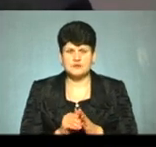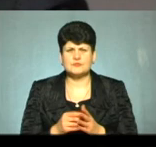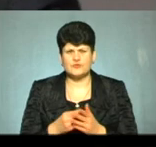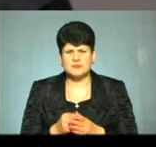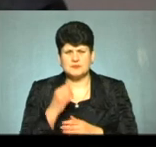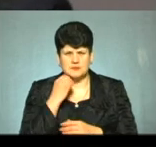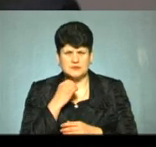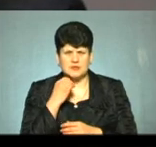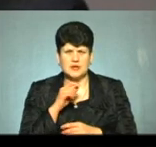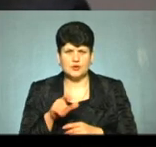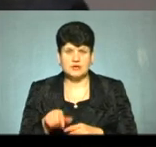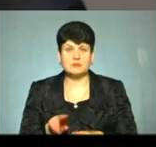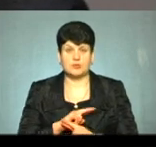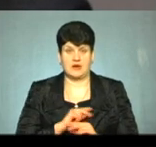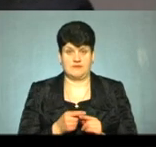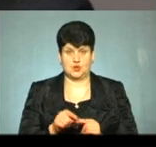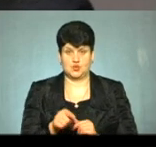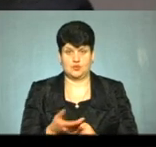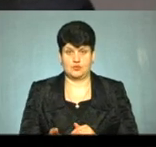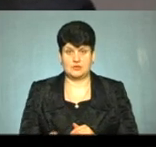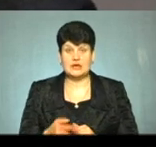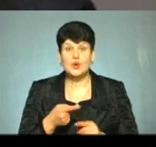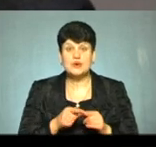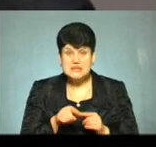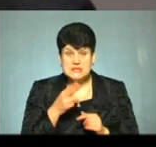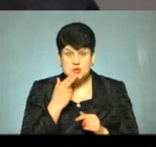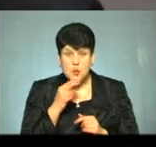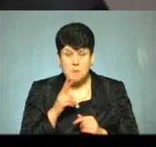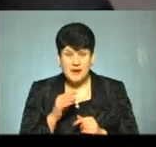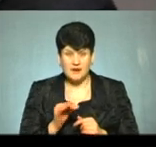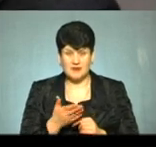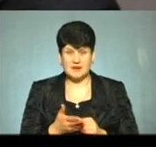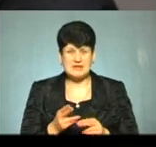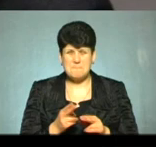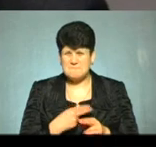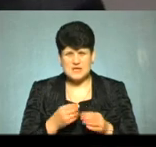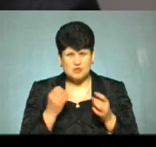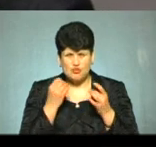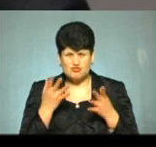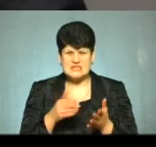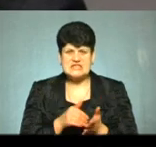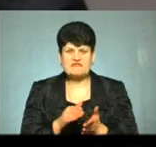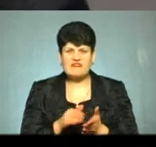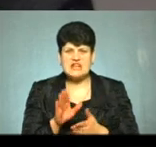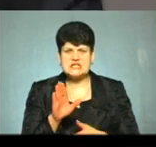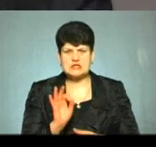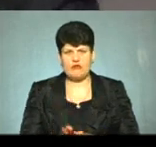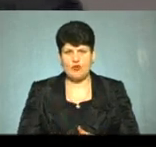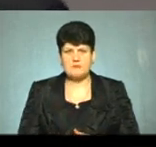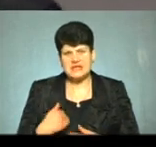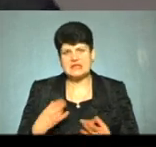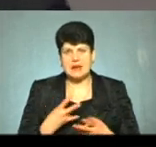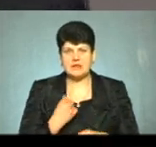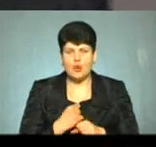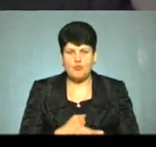із там літніх людей гине від цього. Ось ці сопельки, оця наша, оце безкультур'я, оце свинство. Ну мені ж